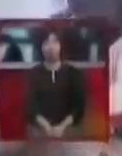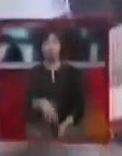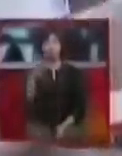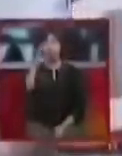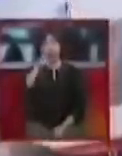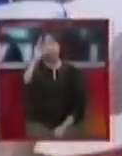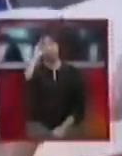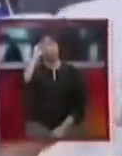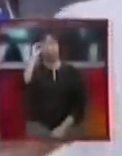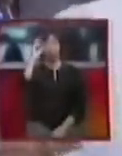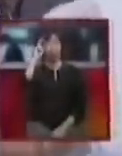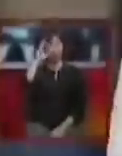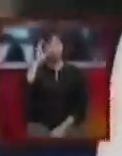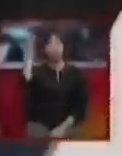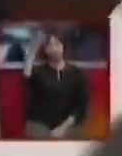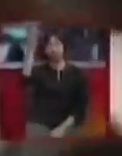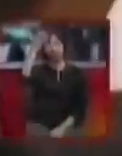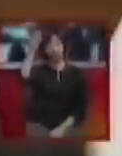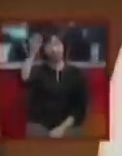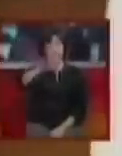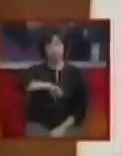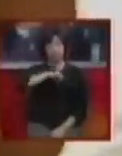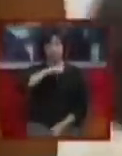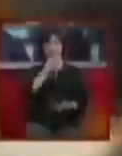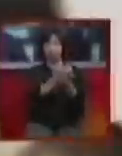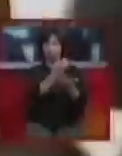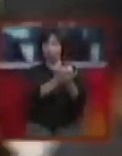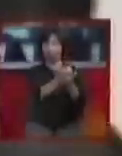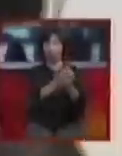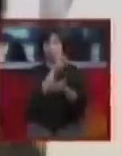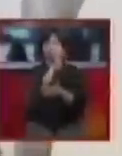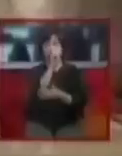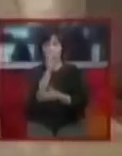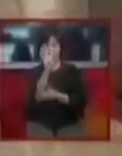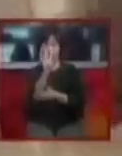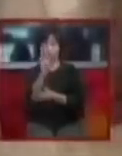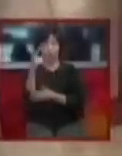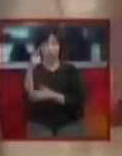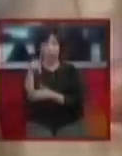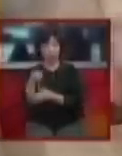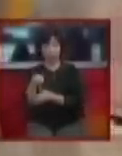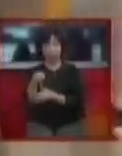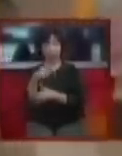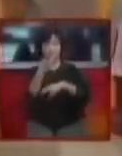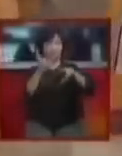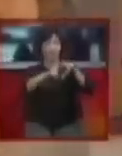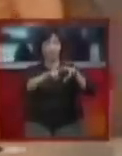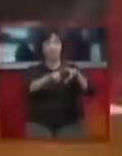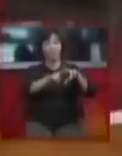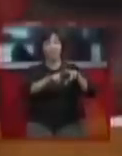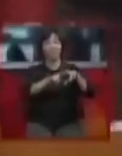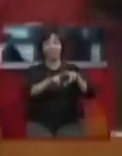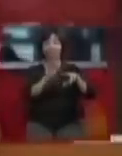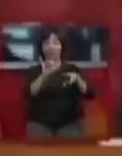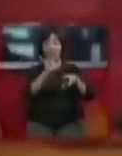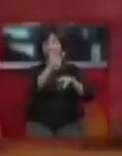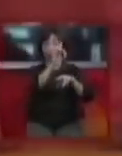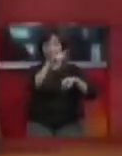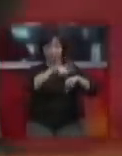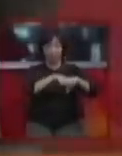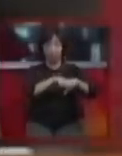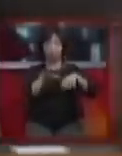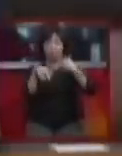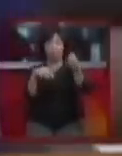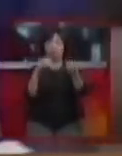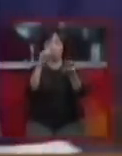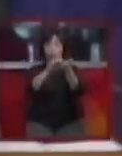Ipinagmalaki ng Pangulo ang patuloy raw na paglaki ng ekonomiya. Mahigit 6 o 4 beses daw na tumaas ang stock market. 8 beses binigyan ng